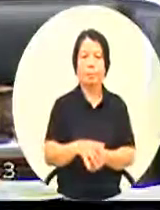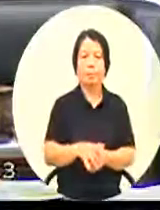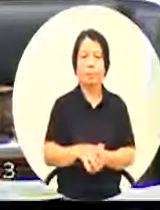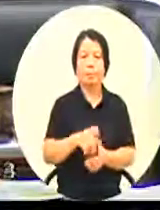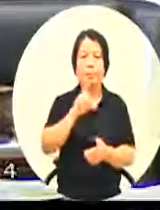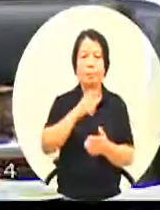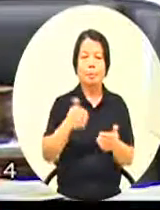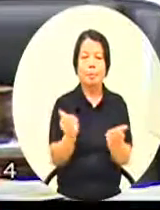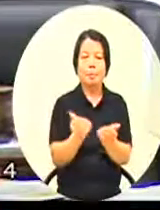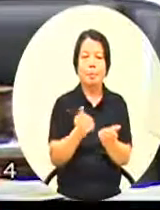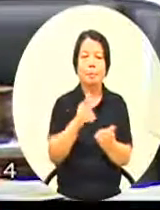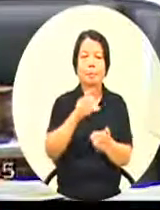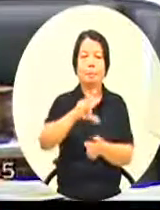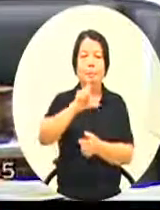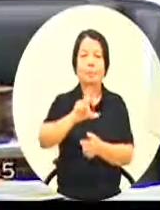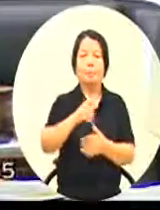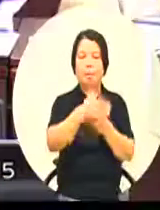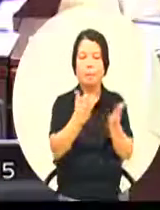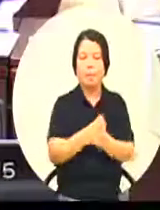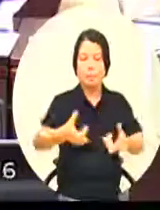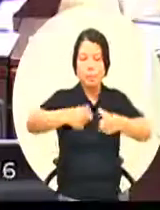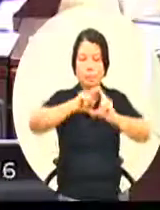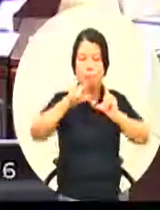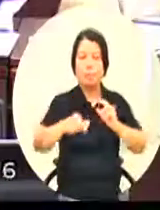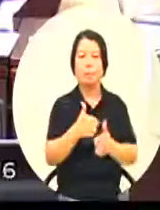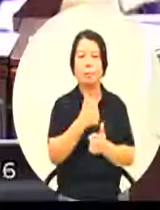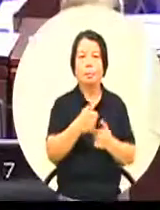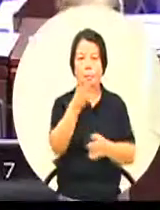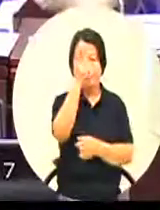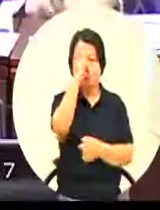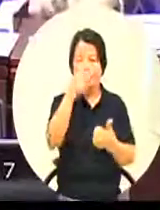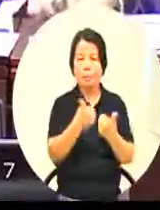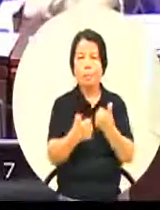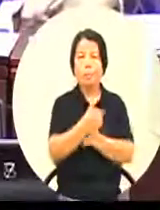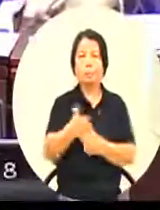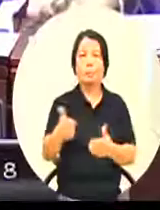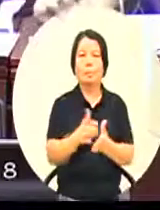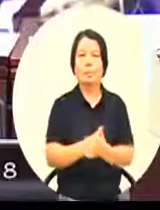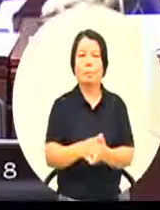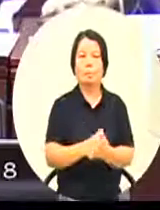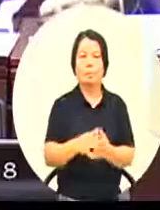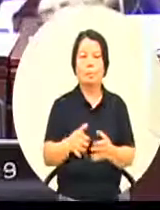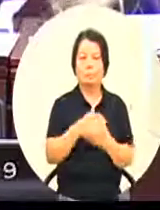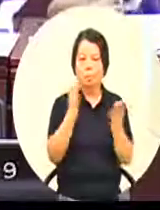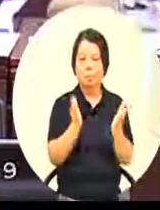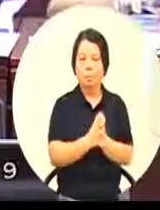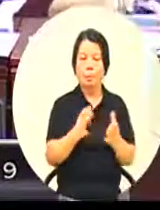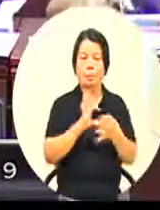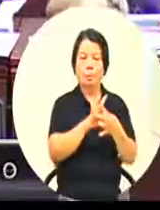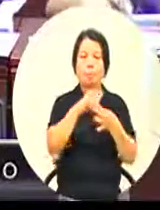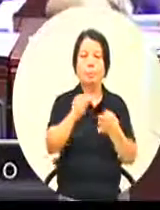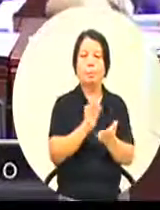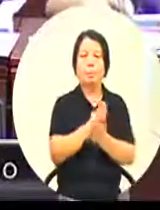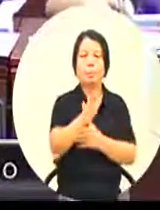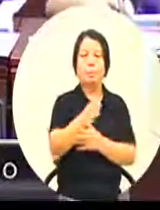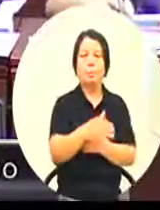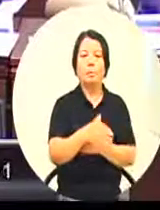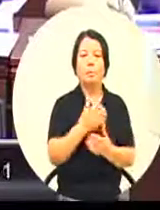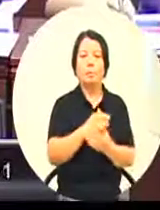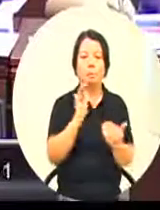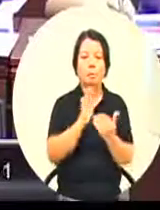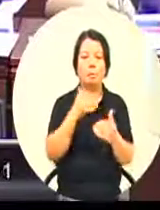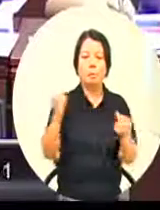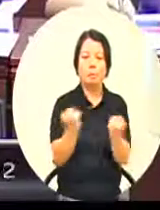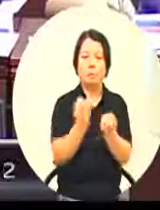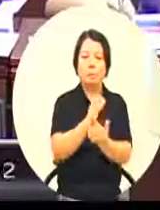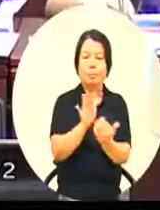个局长答复一下？ 好，非常谢谢曾议员哦，这个全面关切我们的以后的防灾的能力的提升。其实